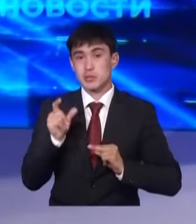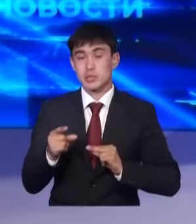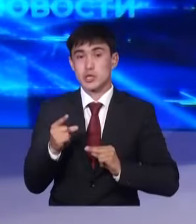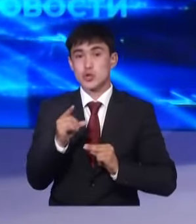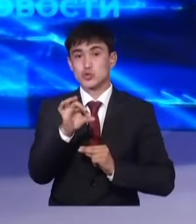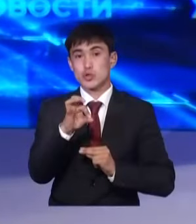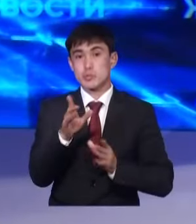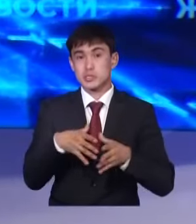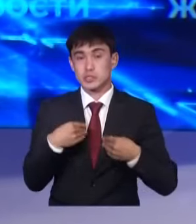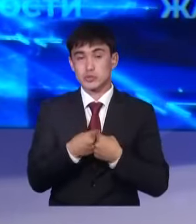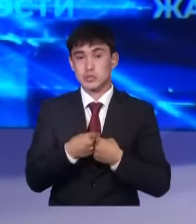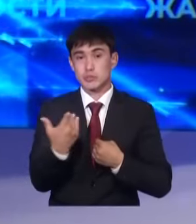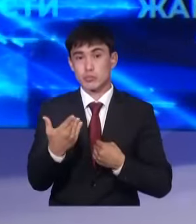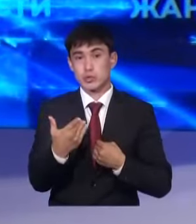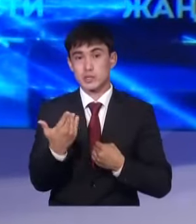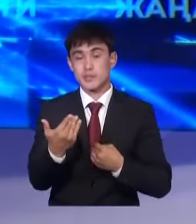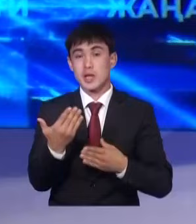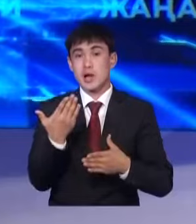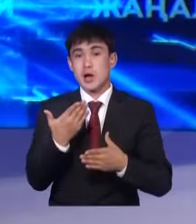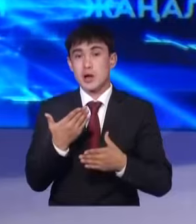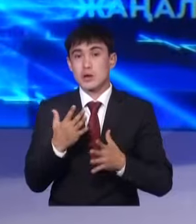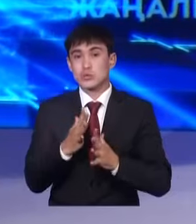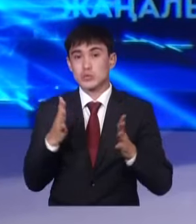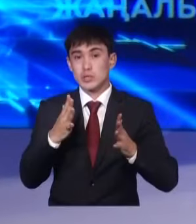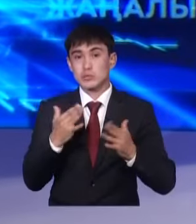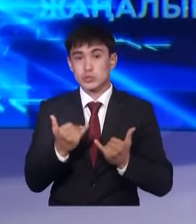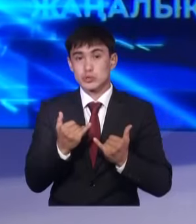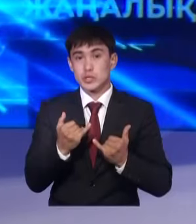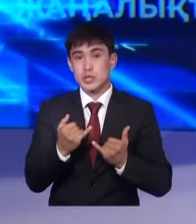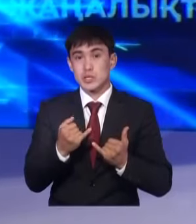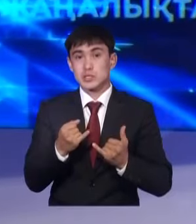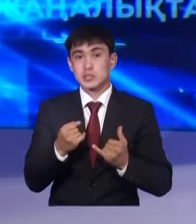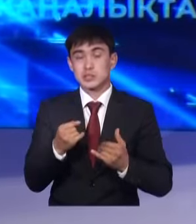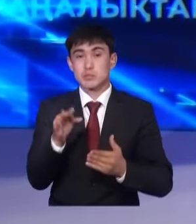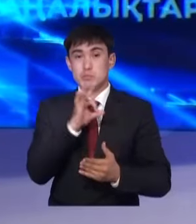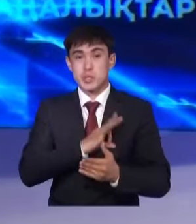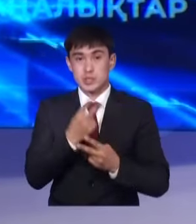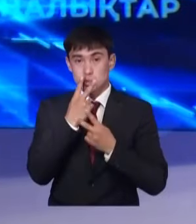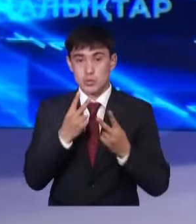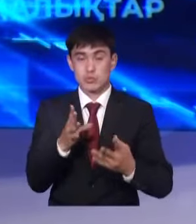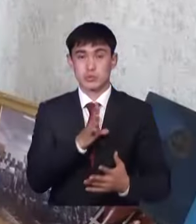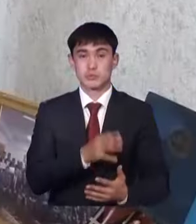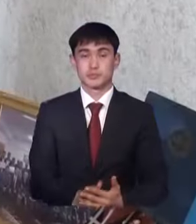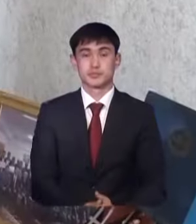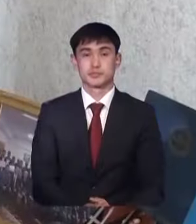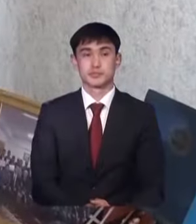бірі Сүлейменовтер жанұясы. Табандылықтары арқасында бүгінде бейнетінің зейнетін көріп отыр.